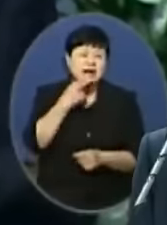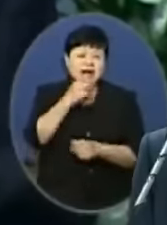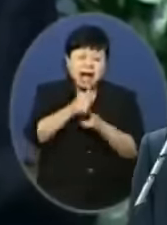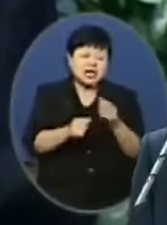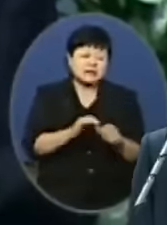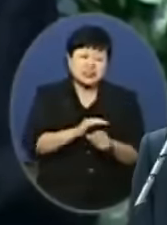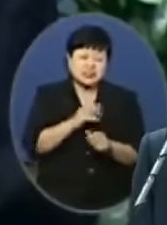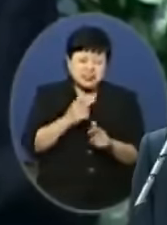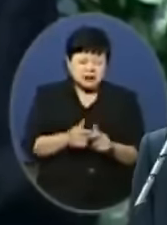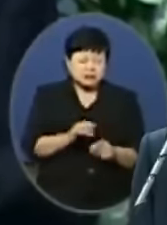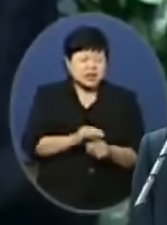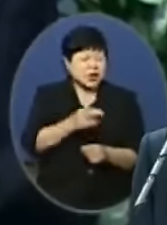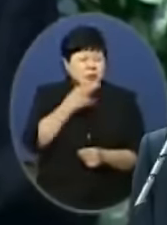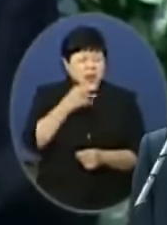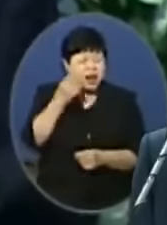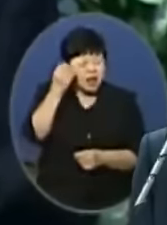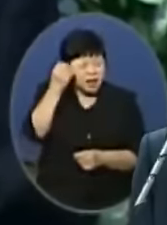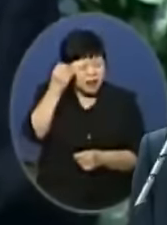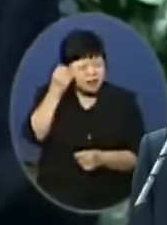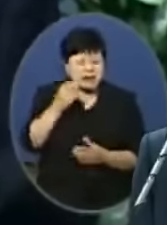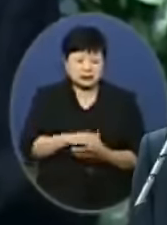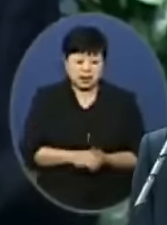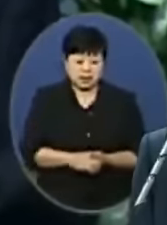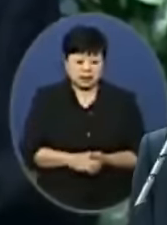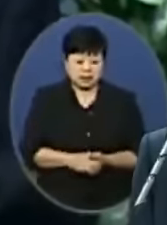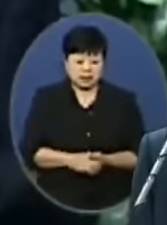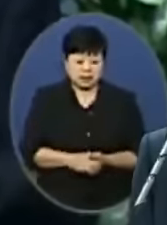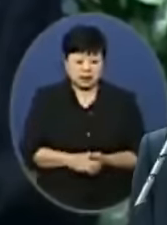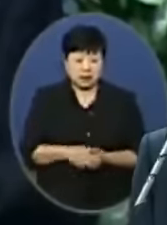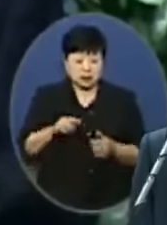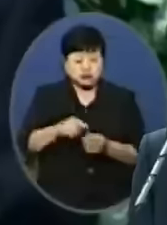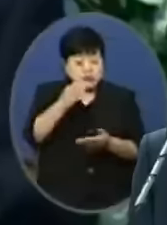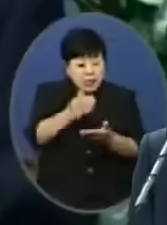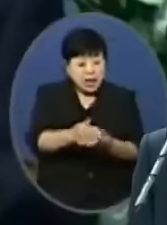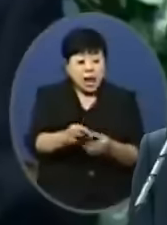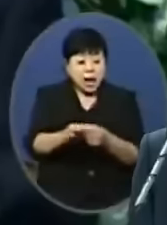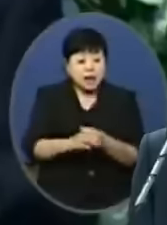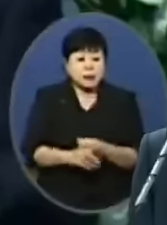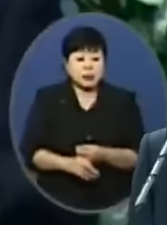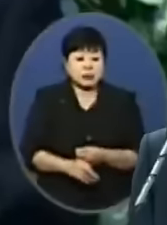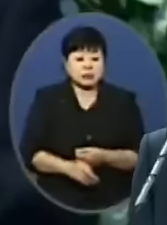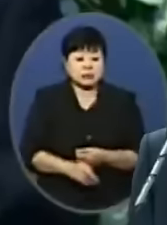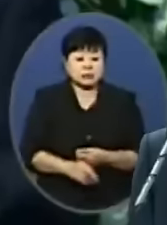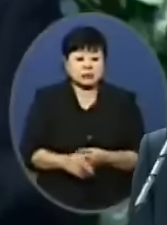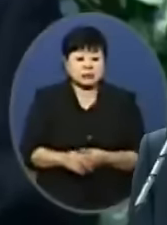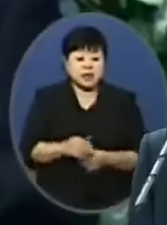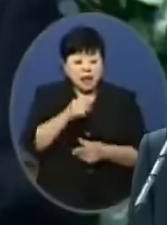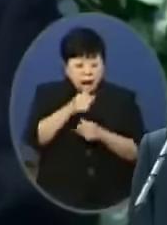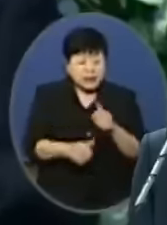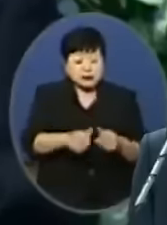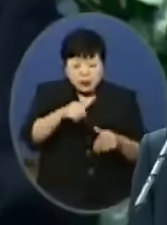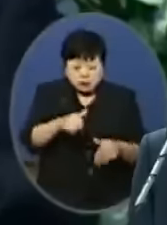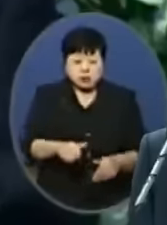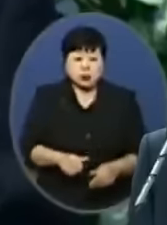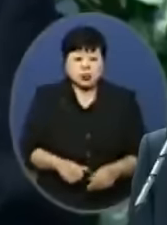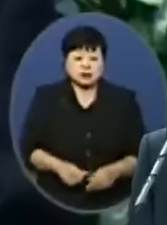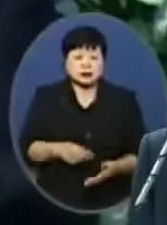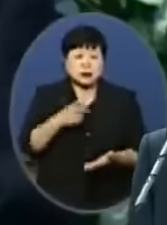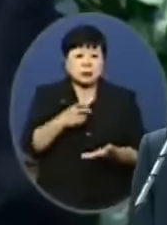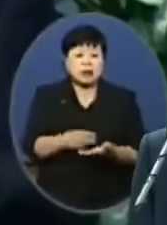하나님이라면서 어떻게 무자비하게 죽이라고 합니까? 죽이지 말라면 당신이 하나님의 종이라고